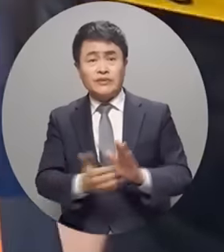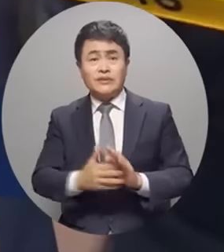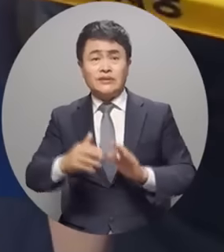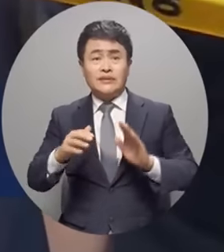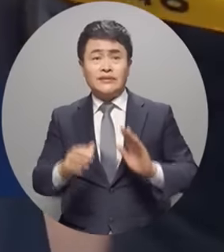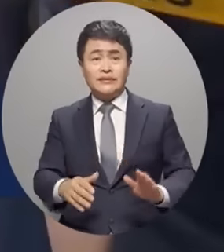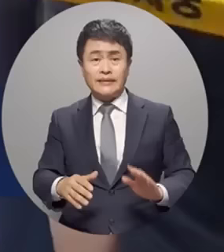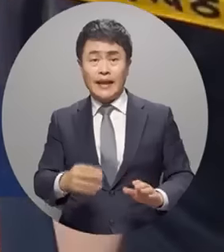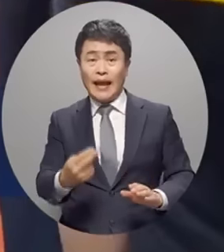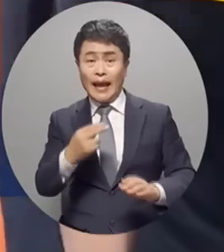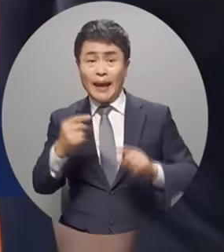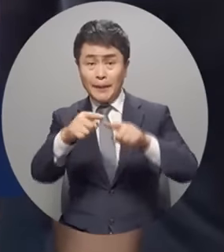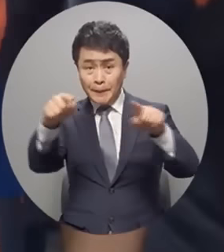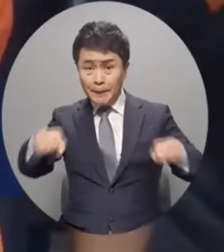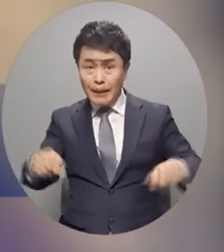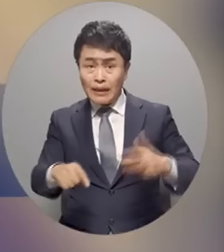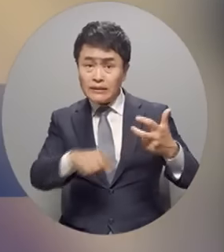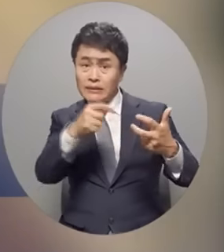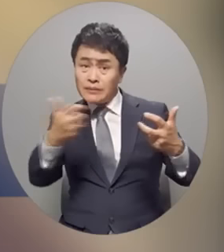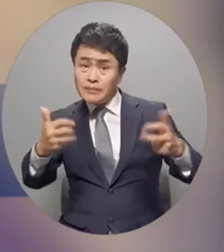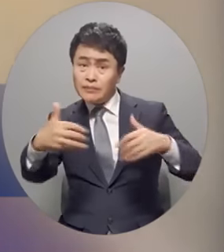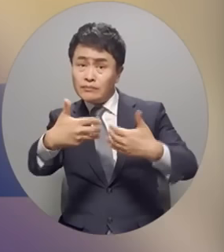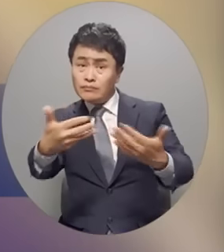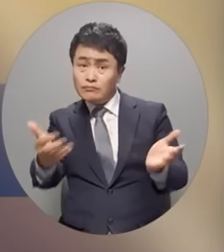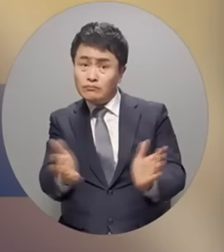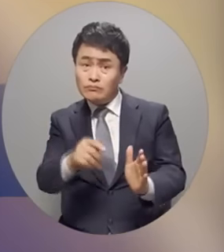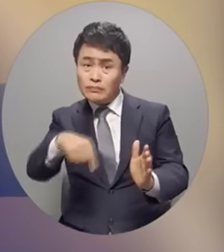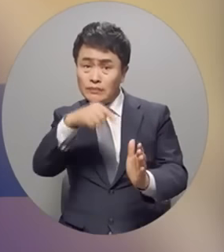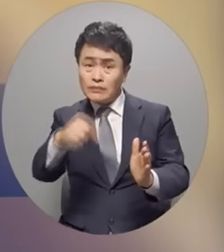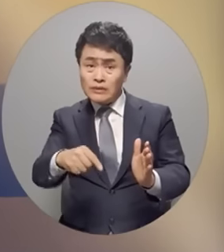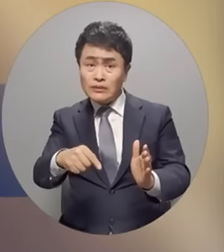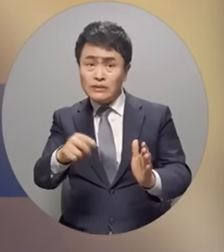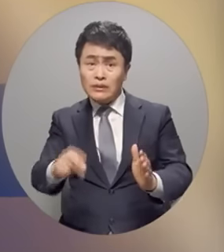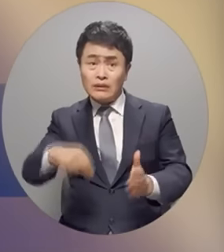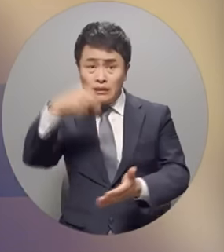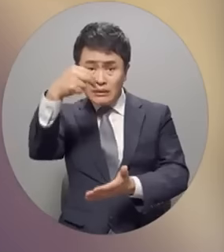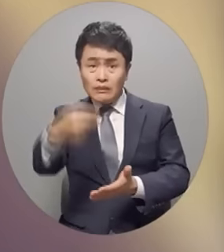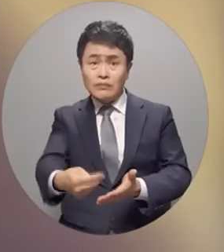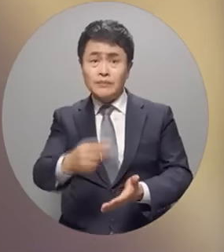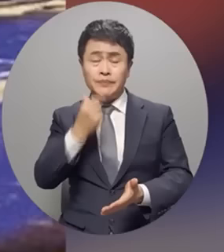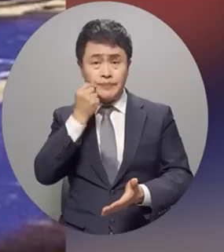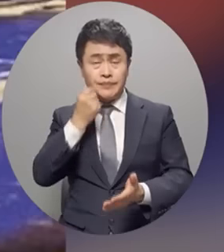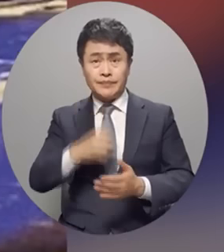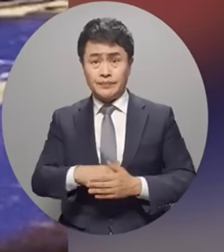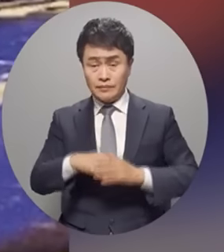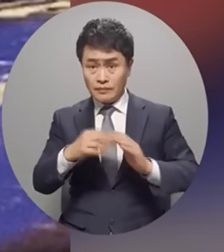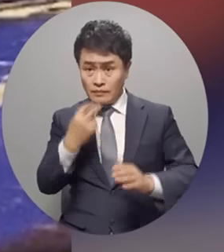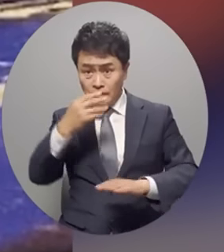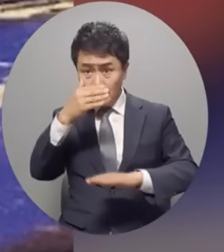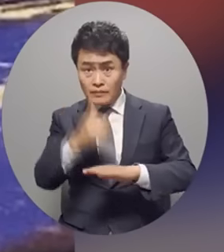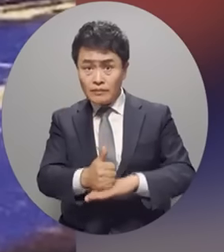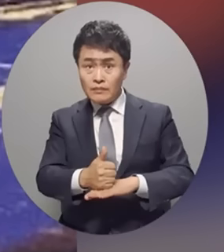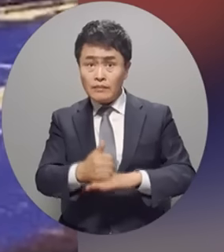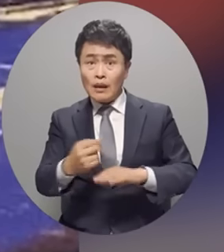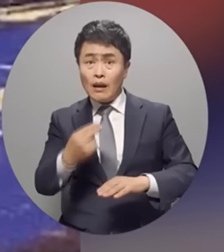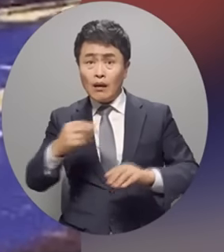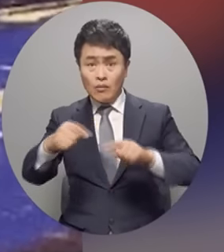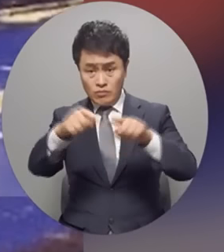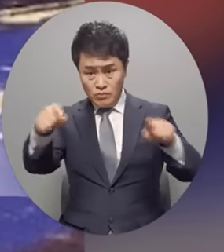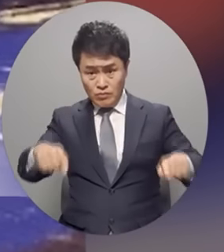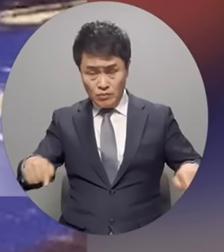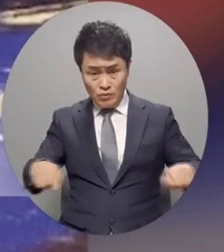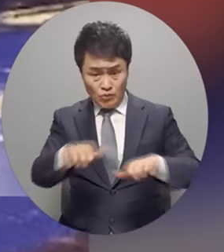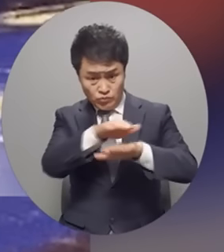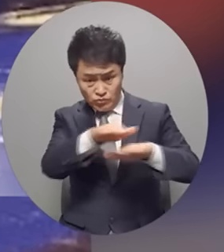휘발유 있는 부분 상황에서 이제는 그 매달려 있는데 기력을 이기지 못하시고 그대로 이제. 조사 결과 당시 에어매트는